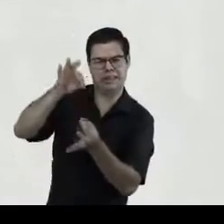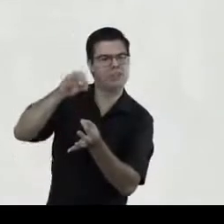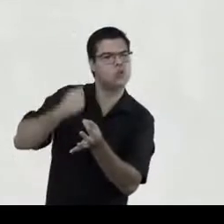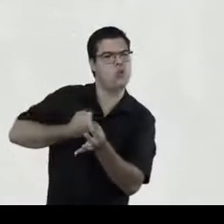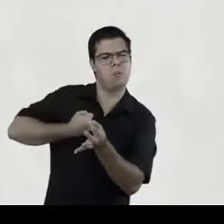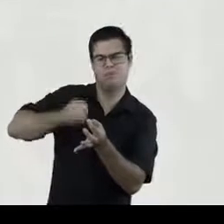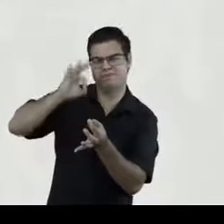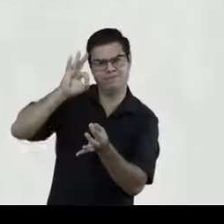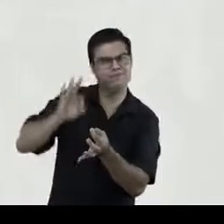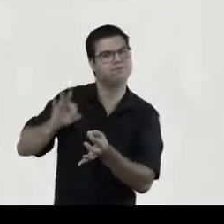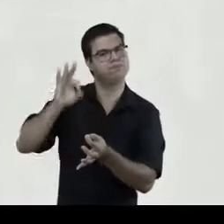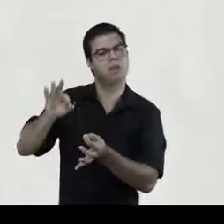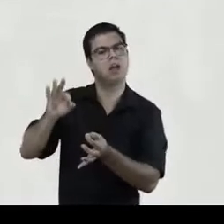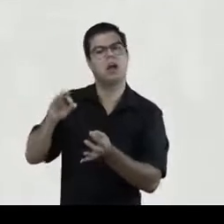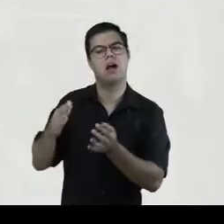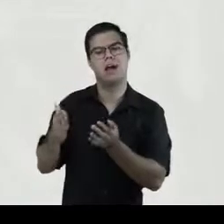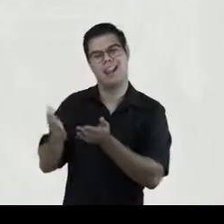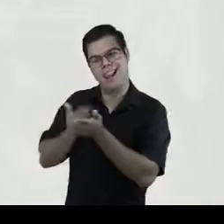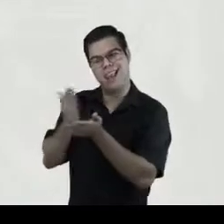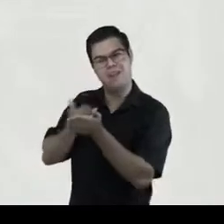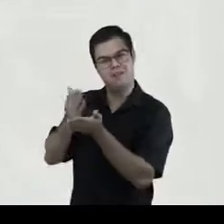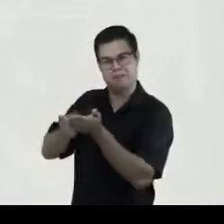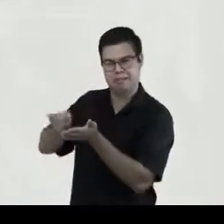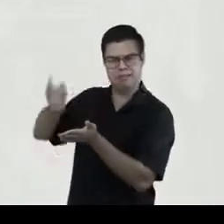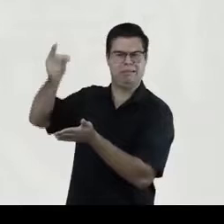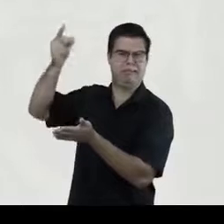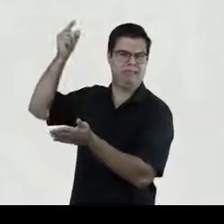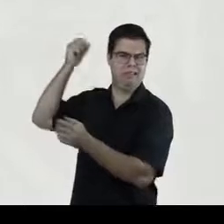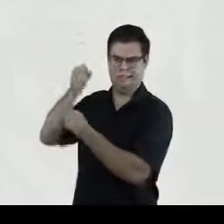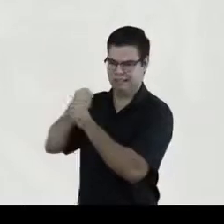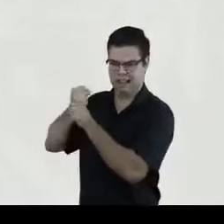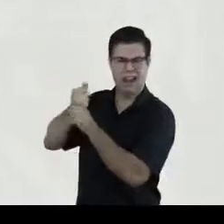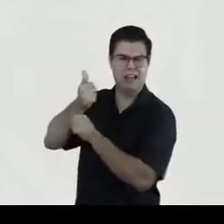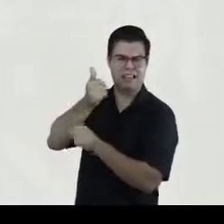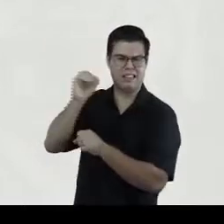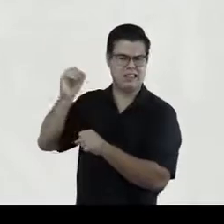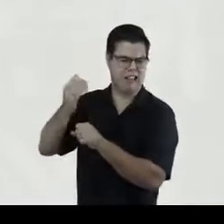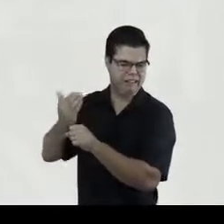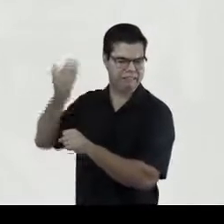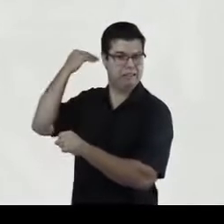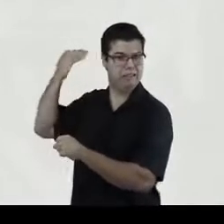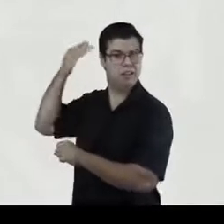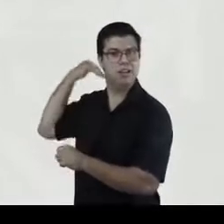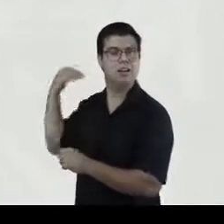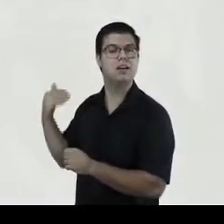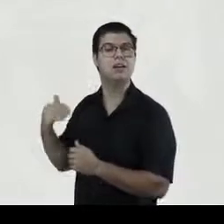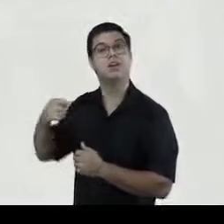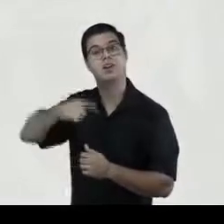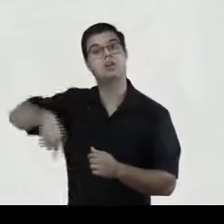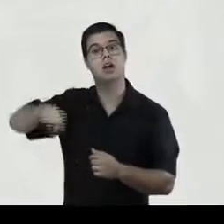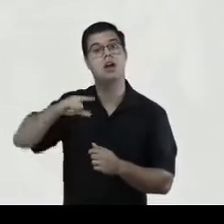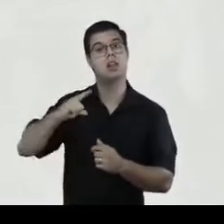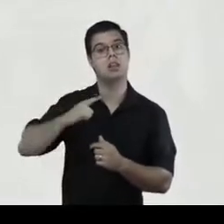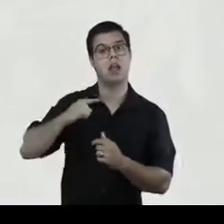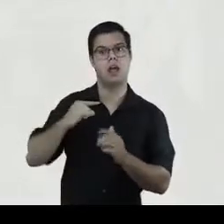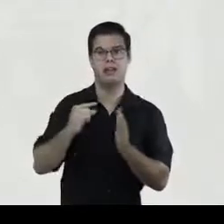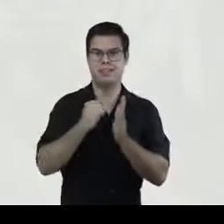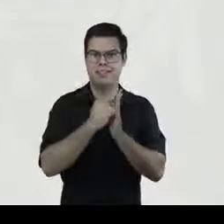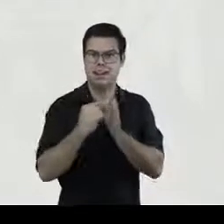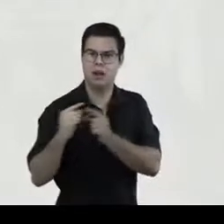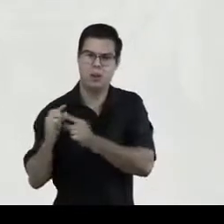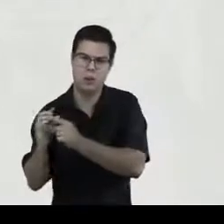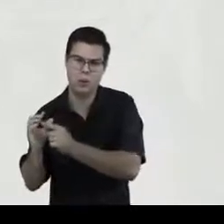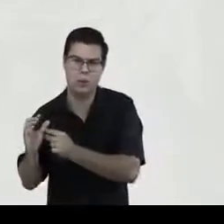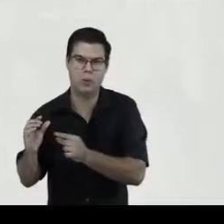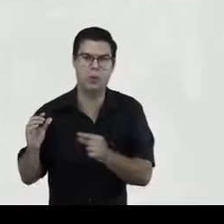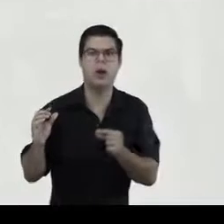einfach Alterungsspuren, unterschiedliches Quellen und Schwinden des Papiers etc.